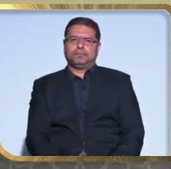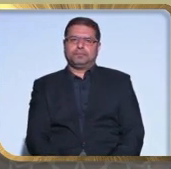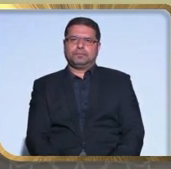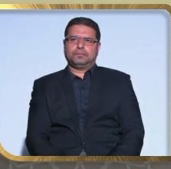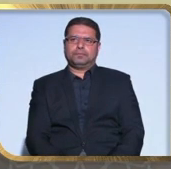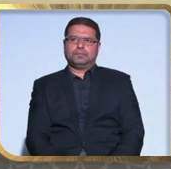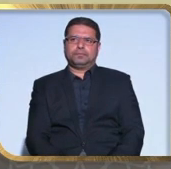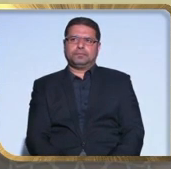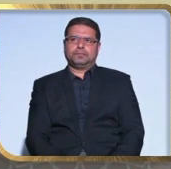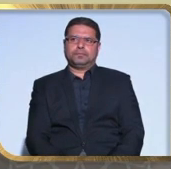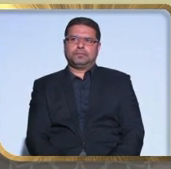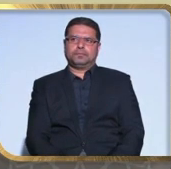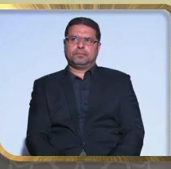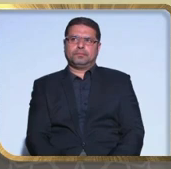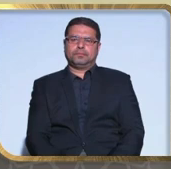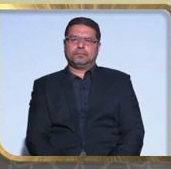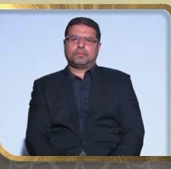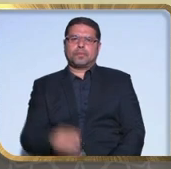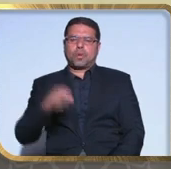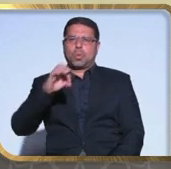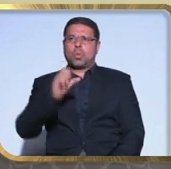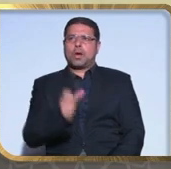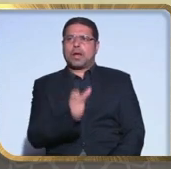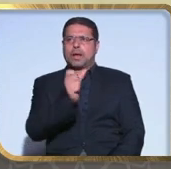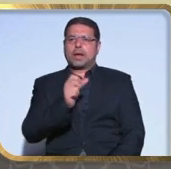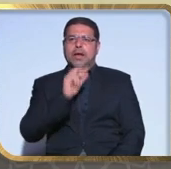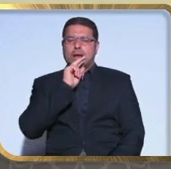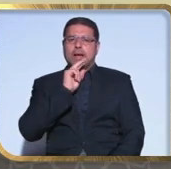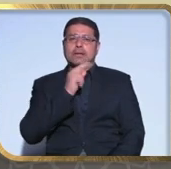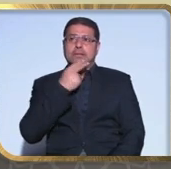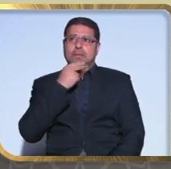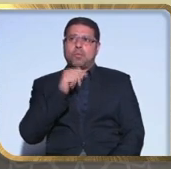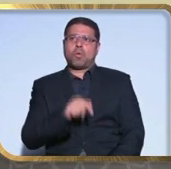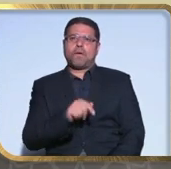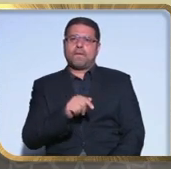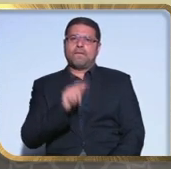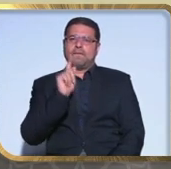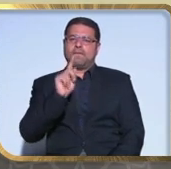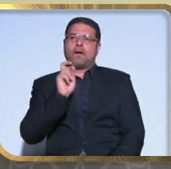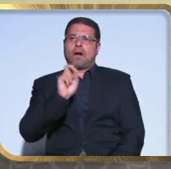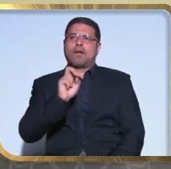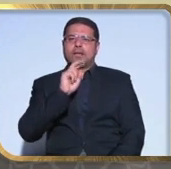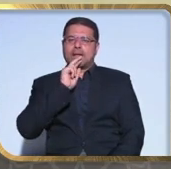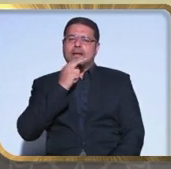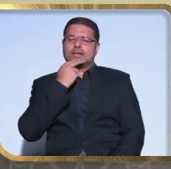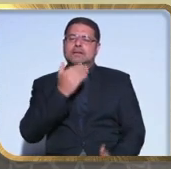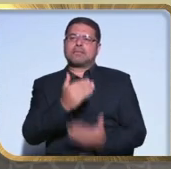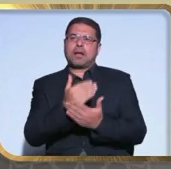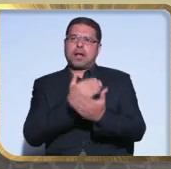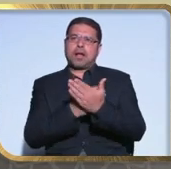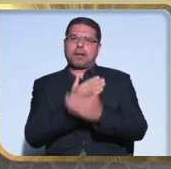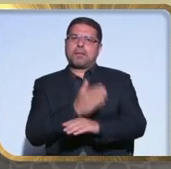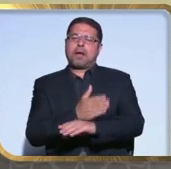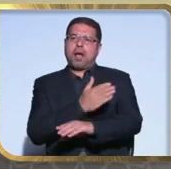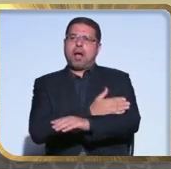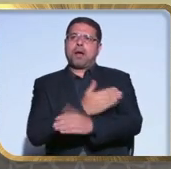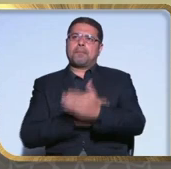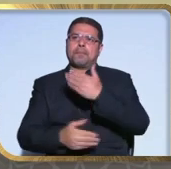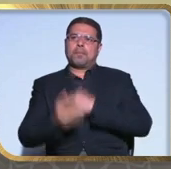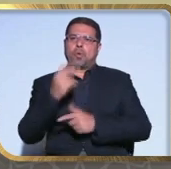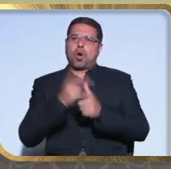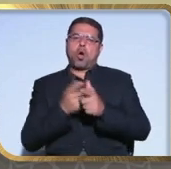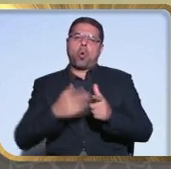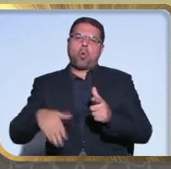الرحيم وان يكذب فقد كذبت قبلهم